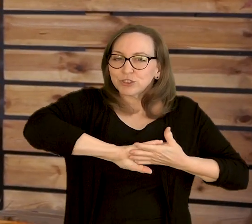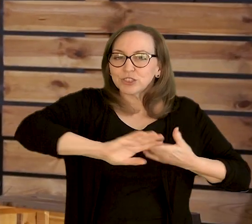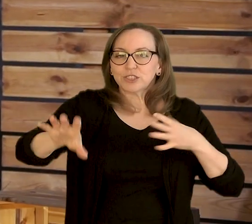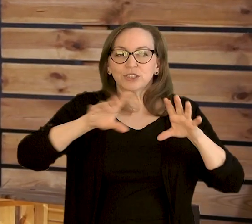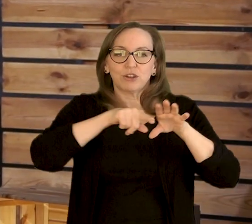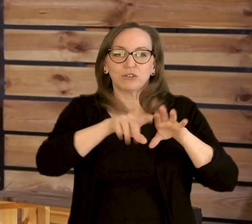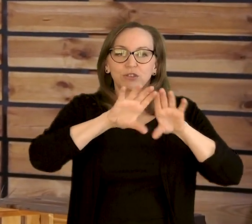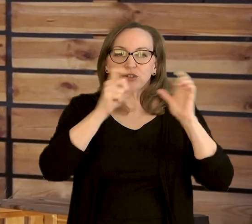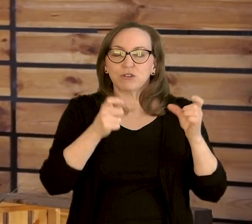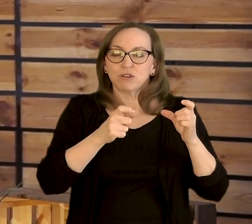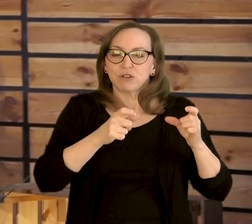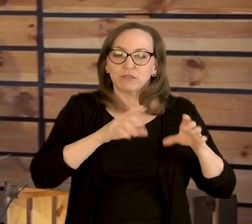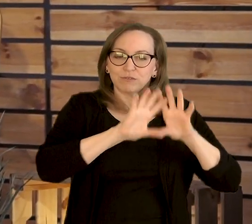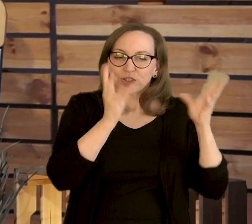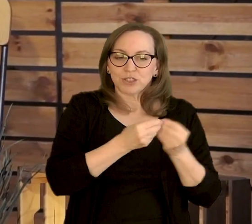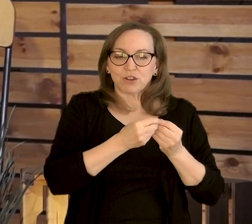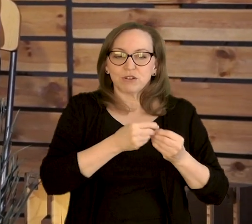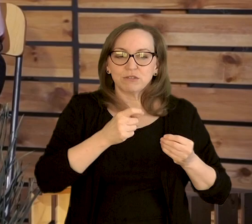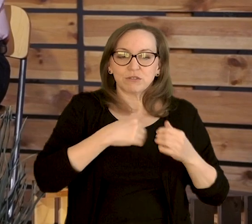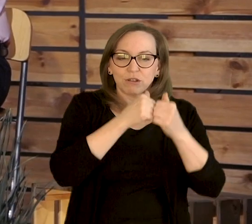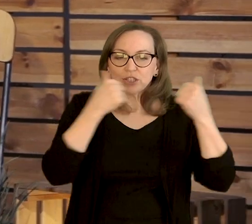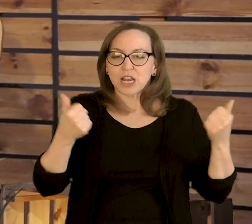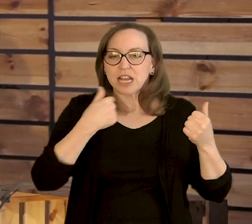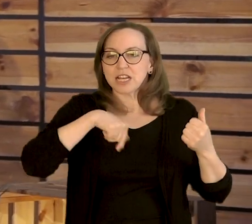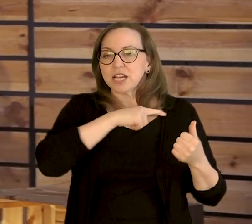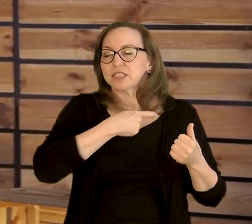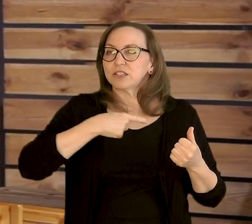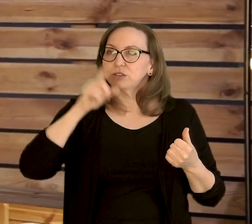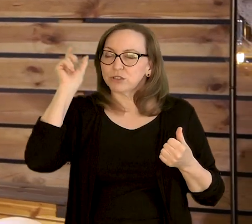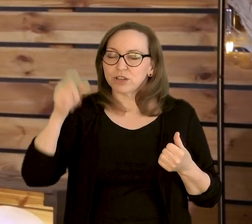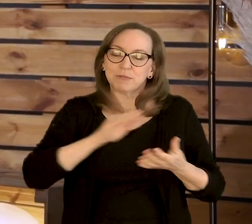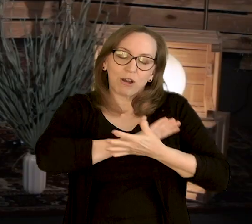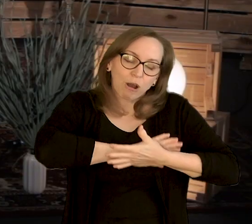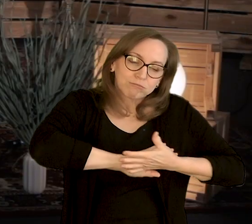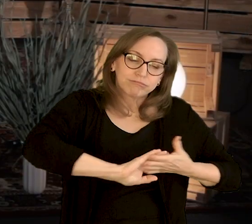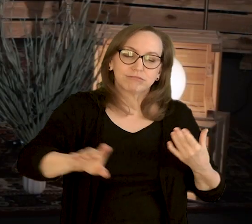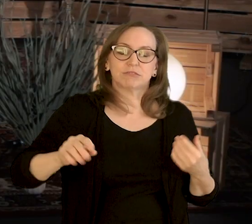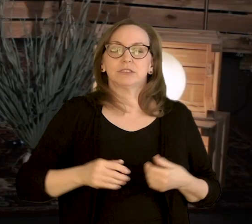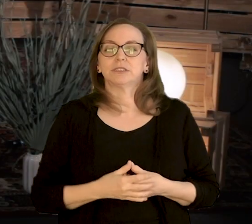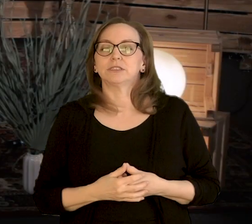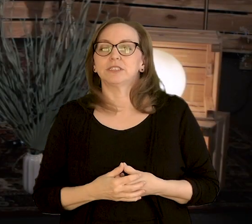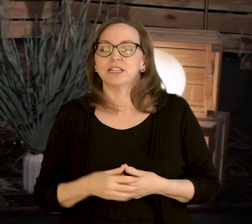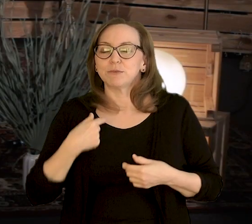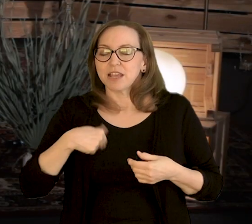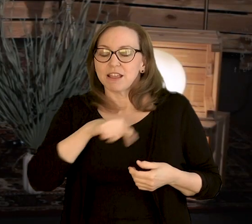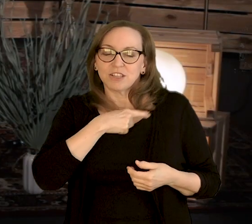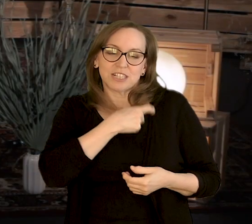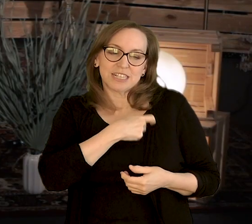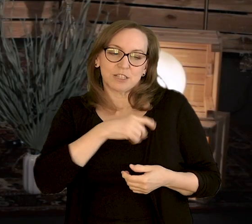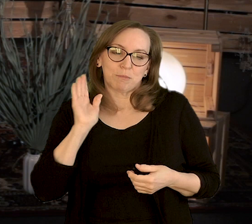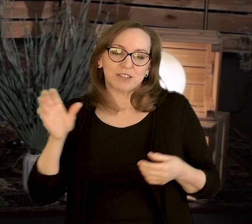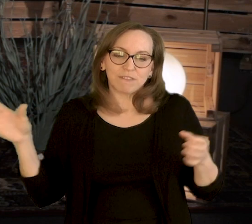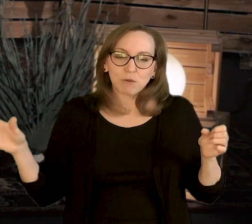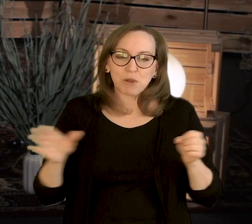Ciebie. Abyśmy jak najpełniej mogli odzwierciedlać Twoje serce pełne miłości ludziom ze